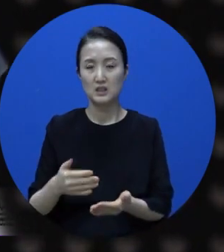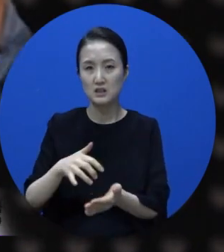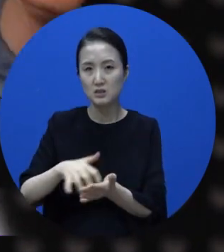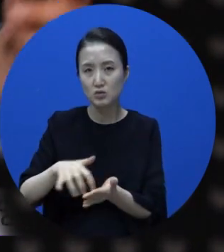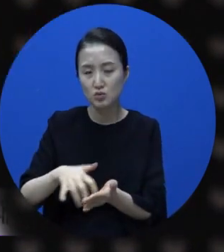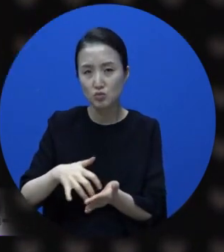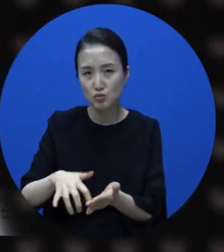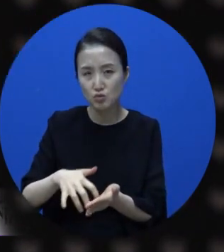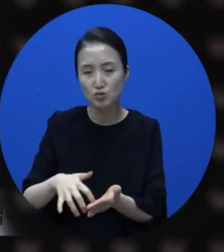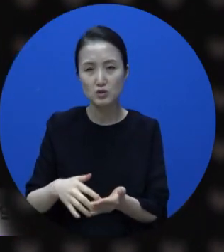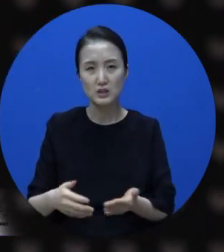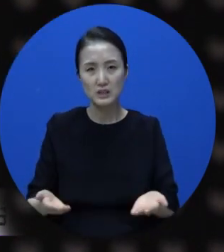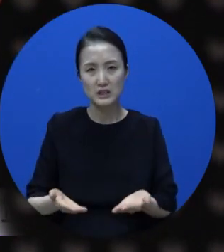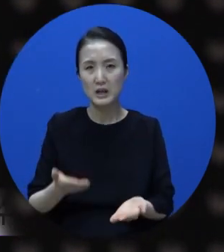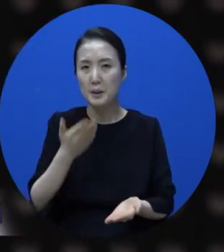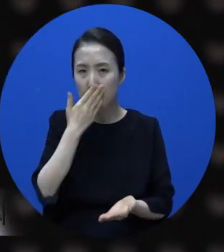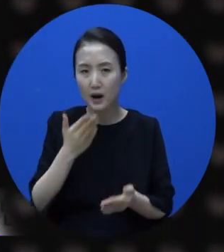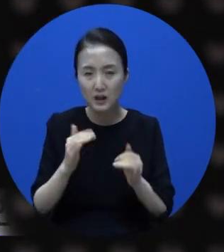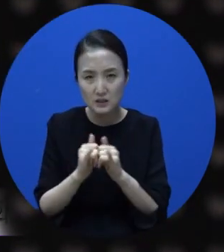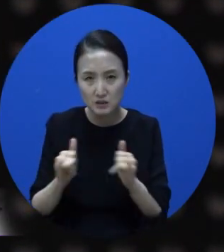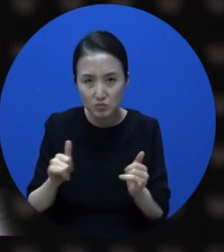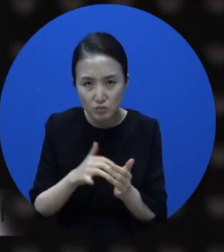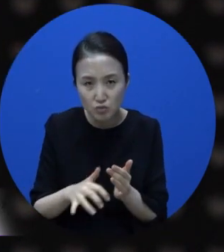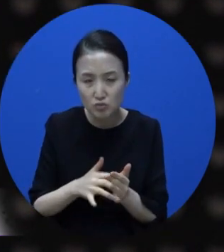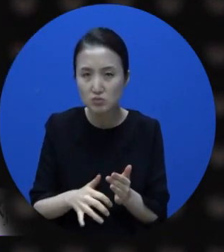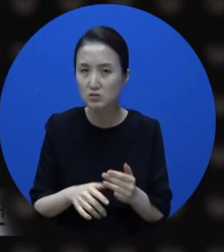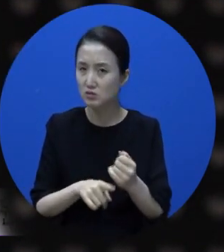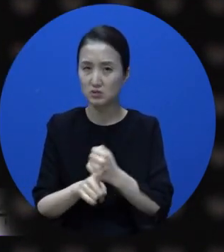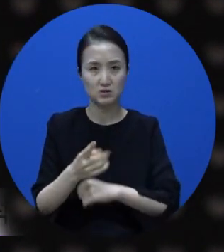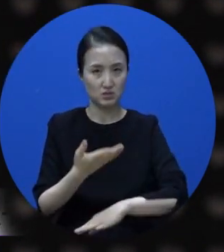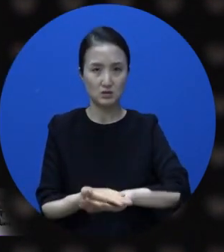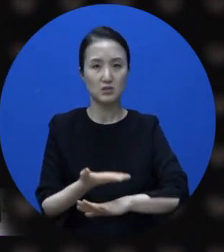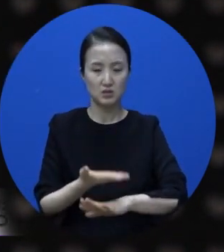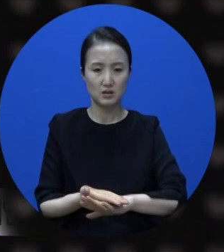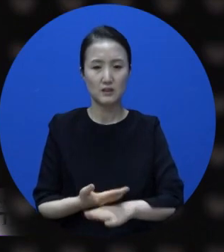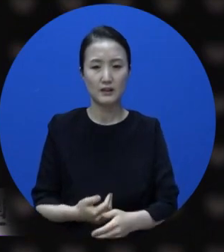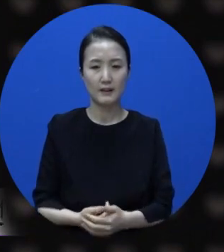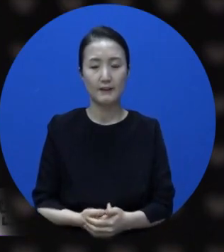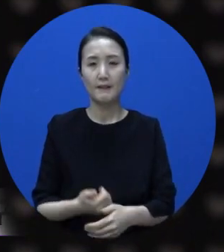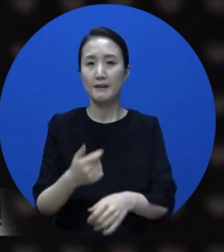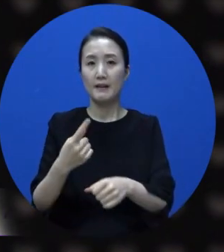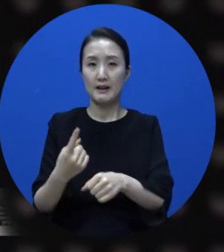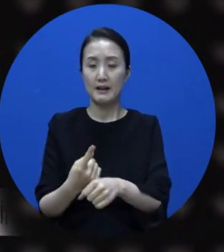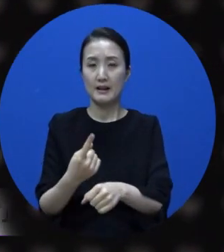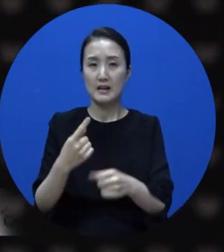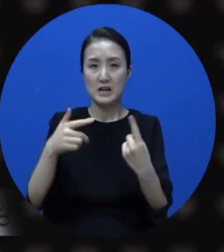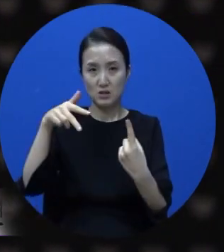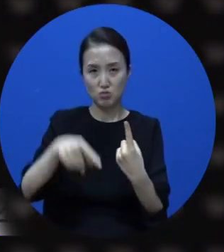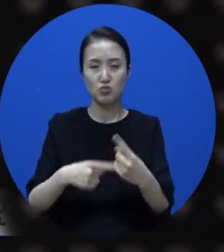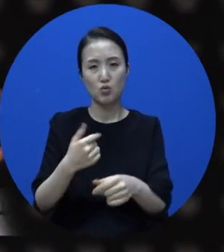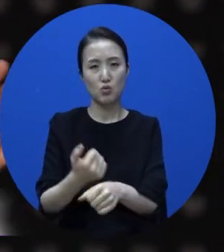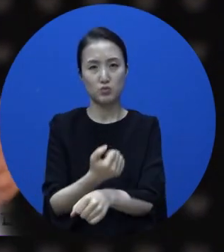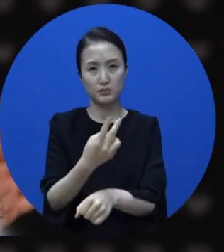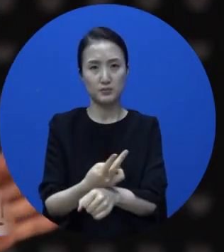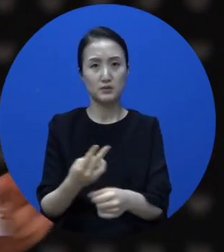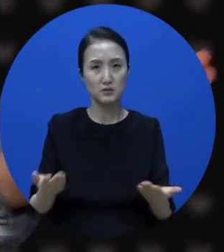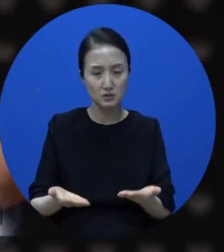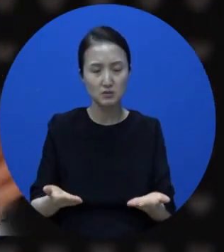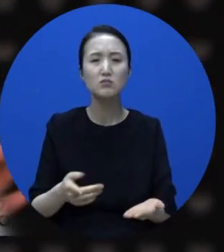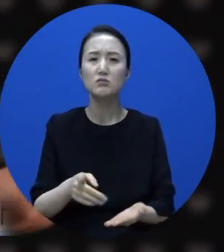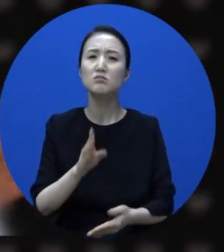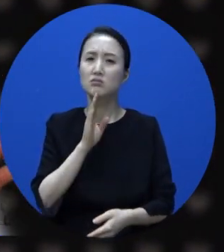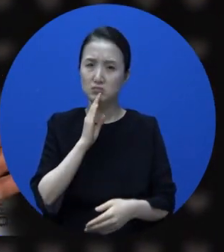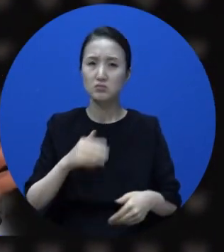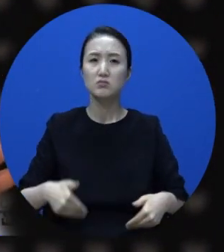생산량이 늘어나는 것은 다른 이야기겠죠 제 최저 임금 인상이나 52시간 근무제 를 반대하는 것이 아닙니다